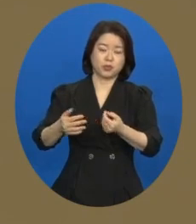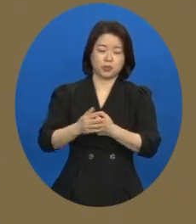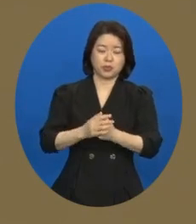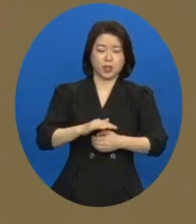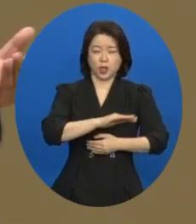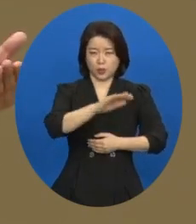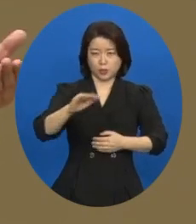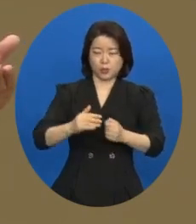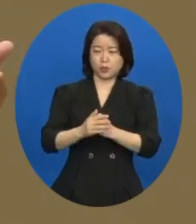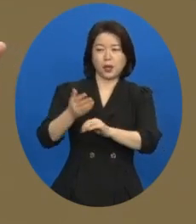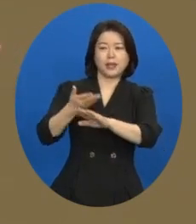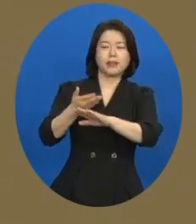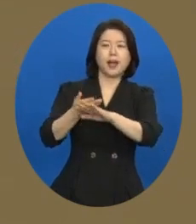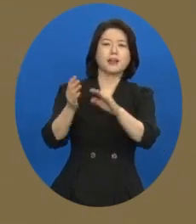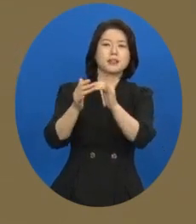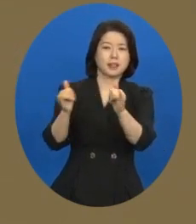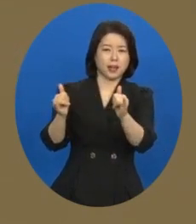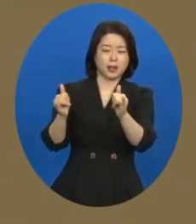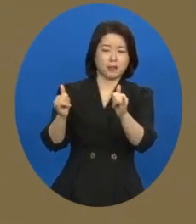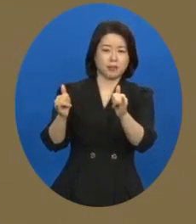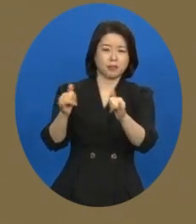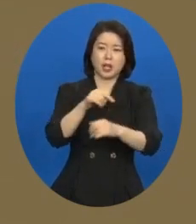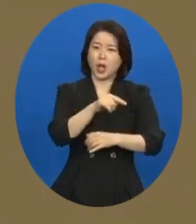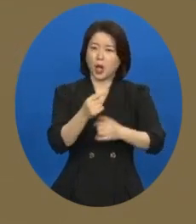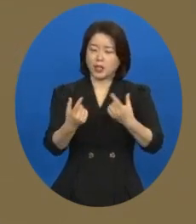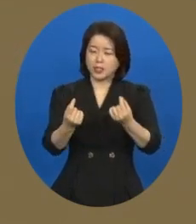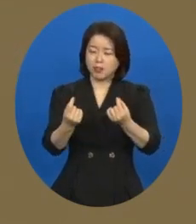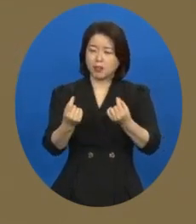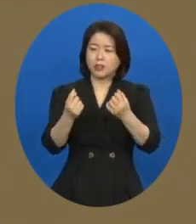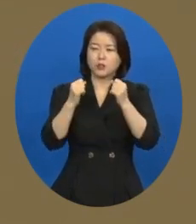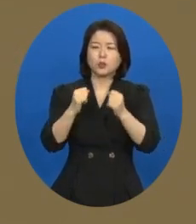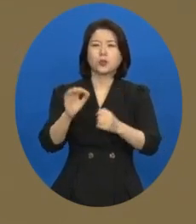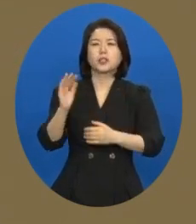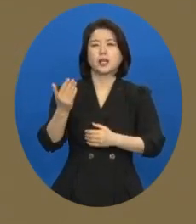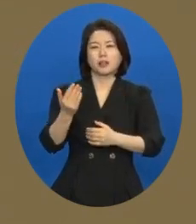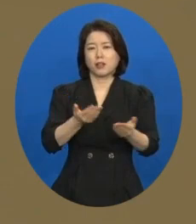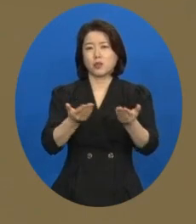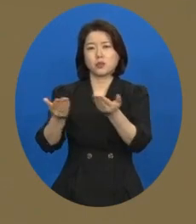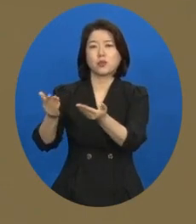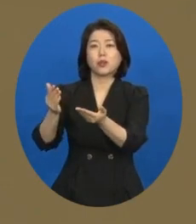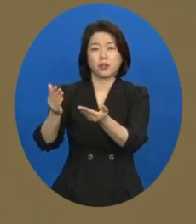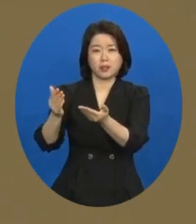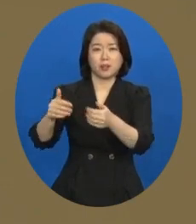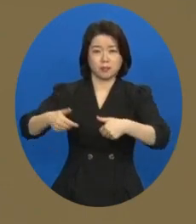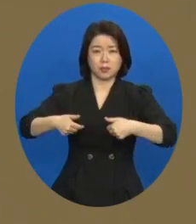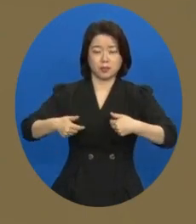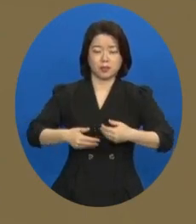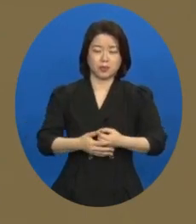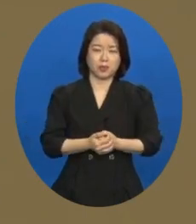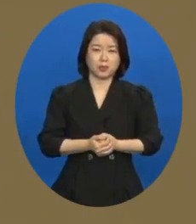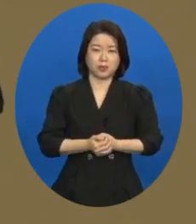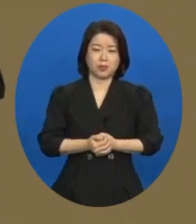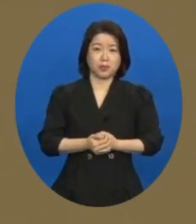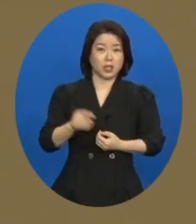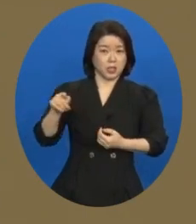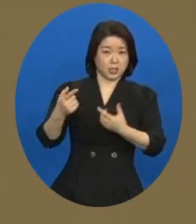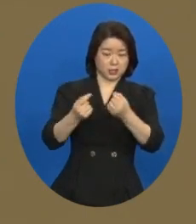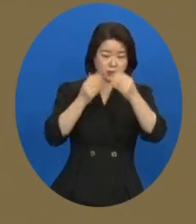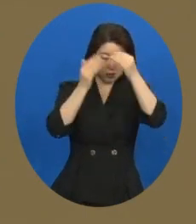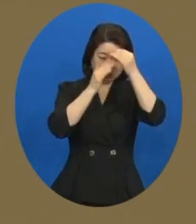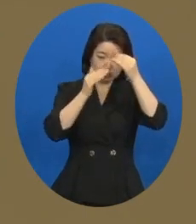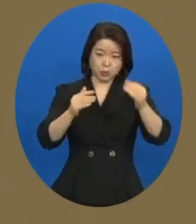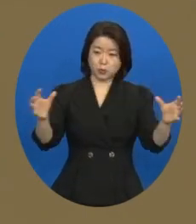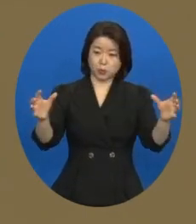우리도 다른 사람에게 그와 같은 존재가 되어야 한다는 것입니다. 그리고 그런 성도들이